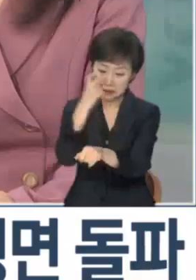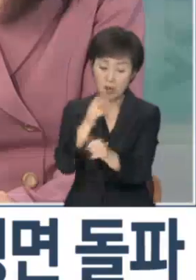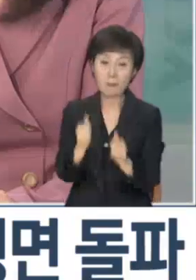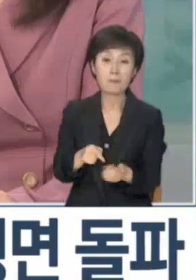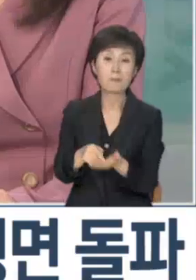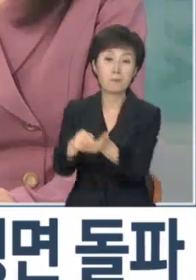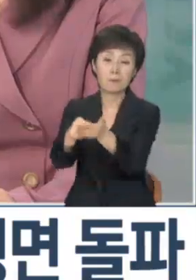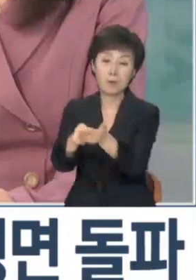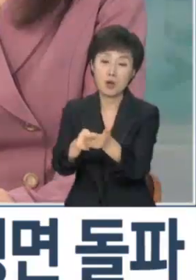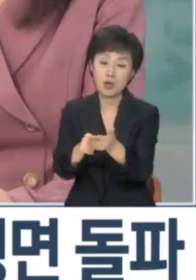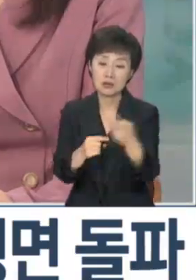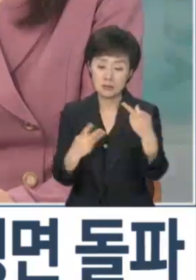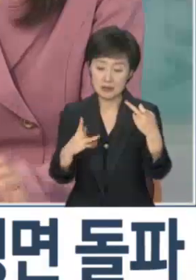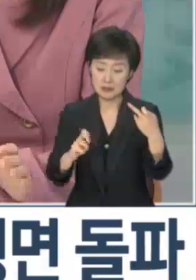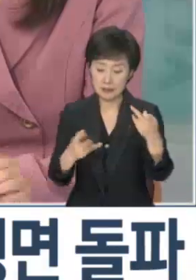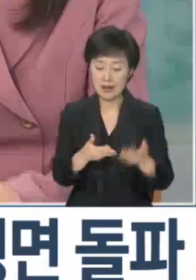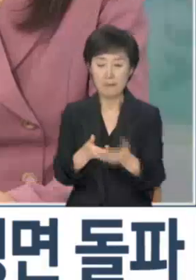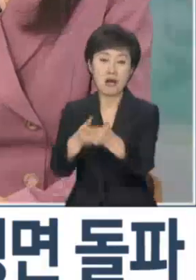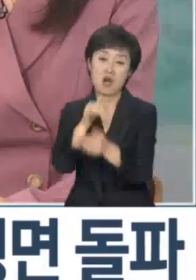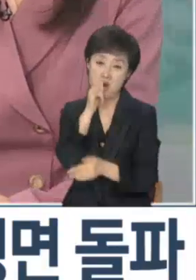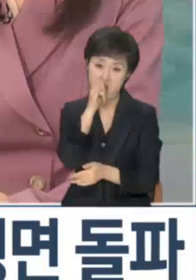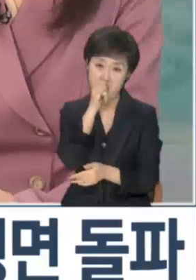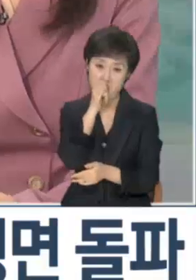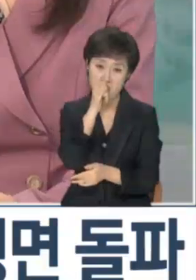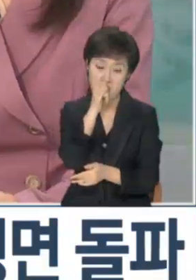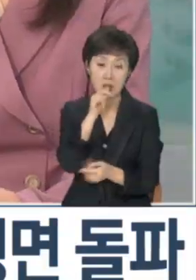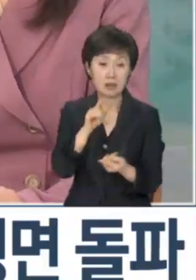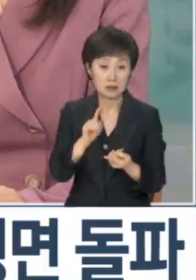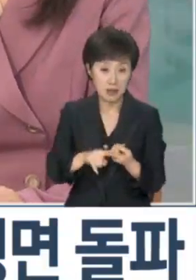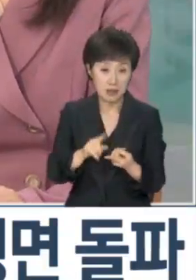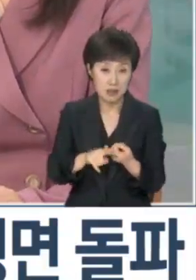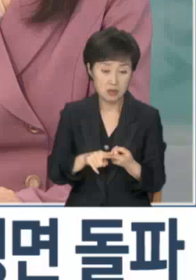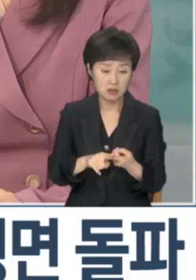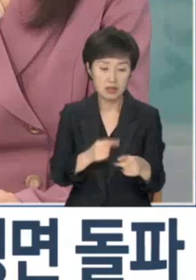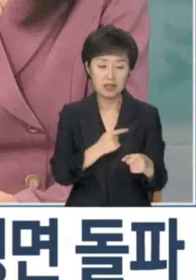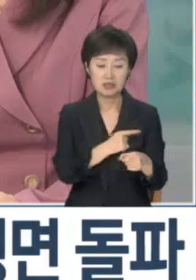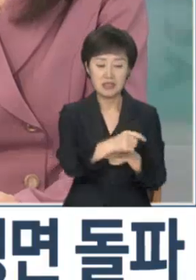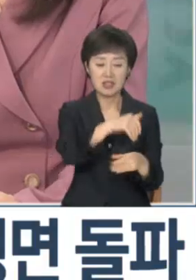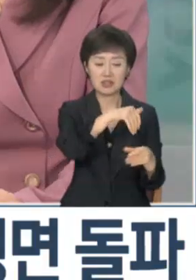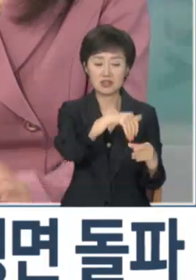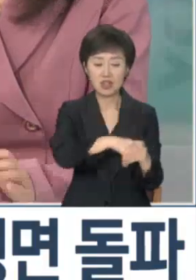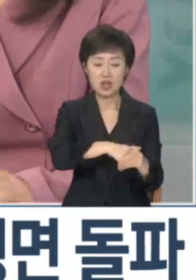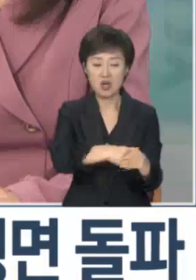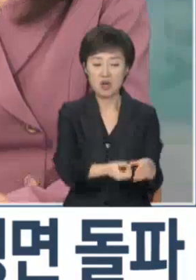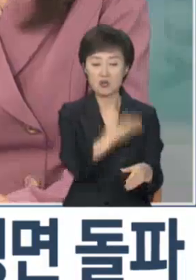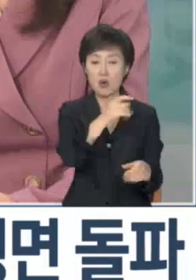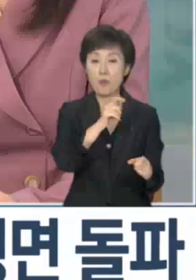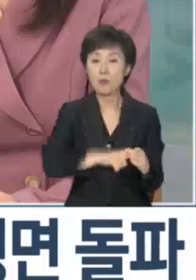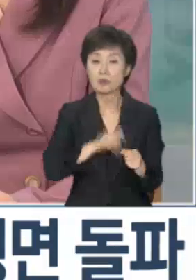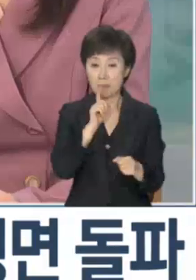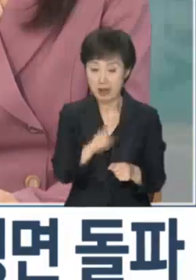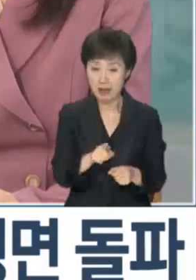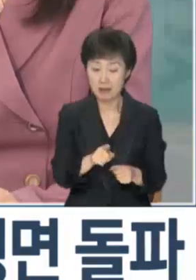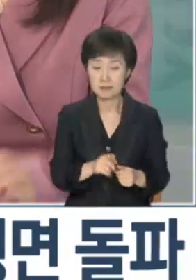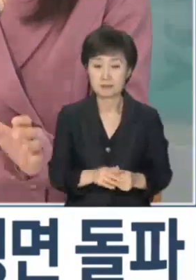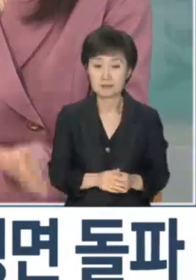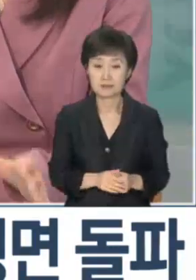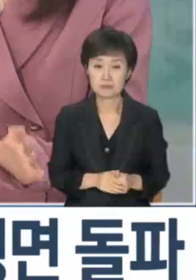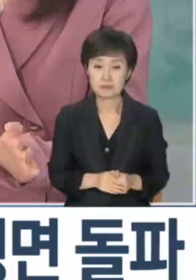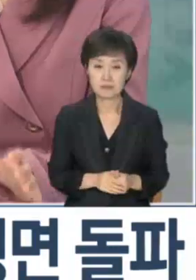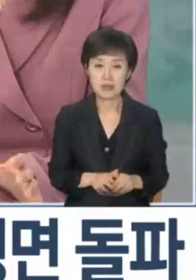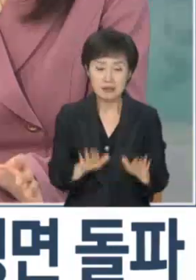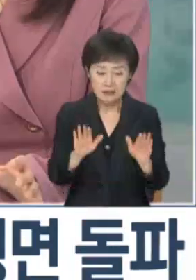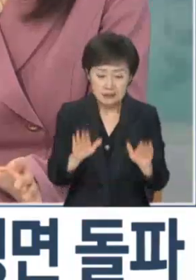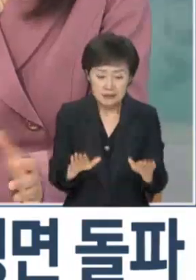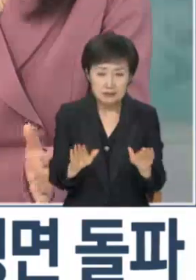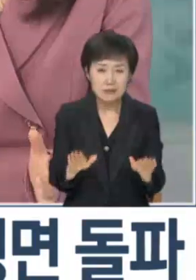일단 28일에 처리될 예정인데요. 그 특검법과 관련해서는 이제 총선용 악법이다라는 취지로 발언을 하셨습니다. 결국